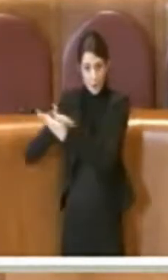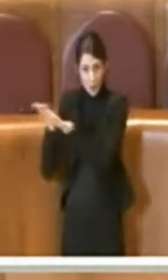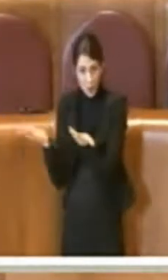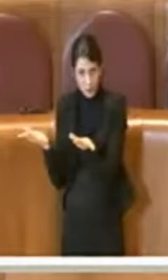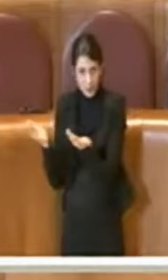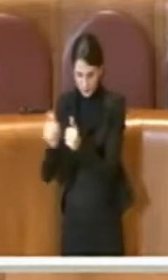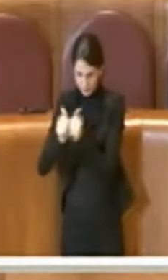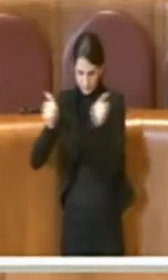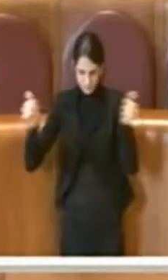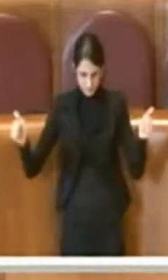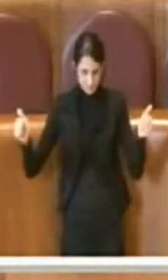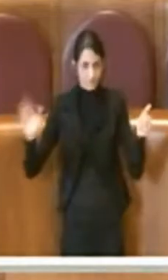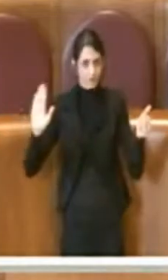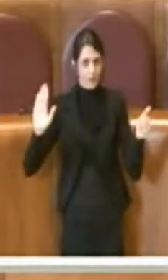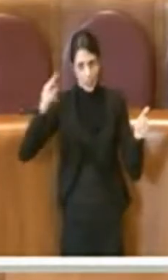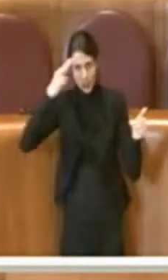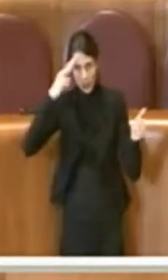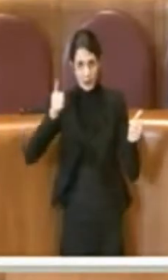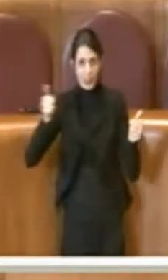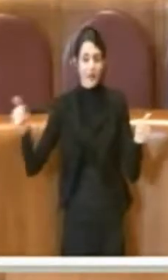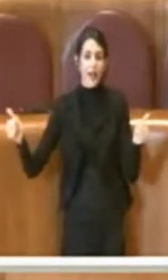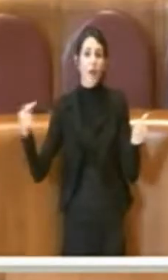dicendo.